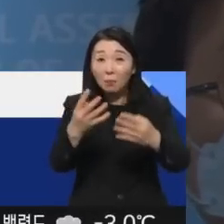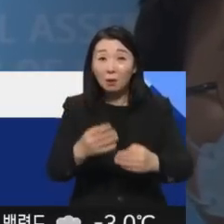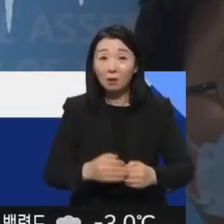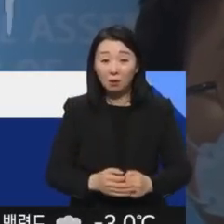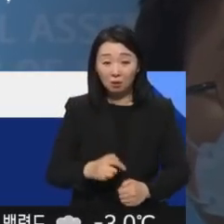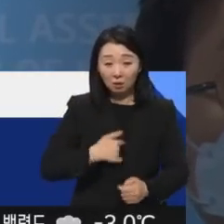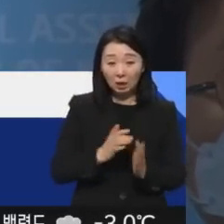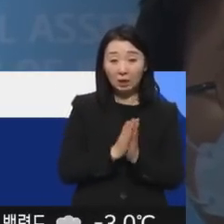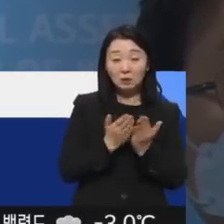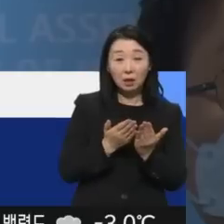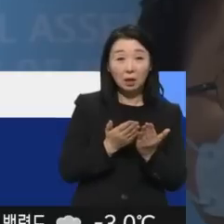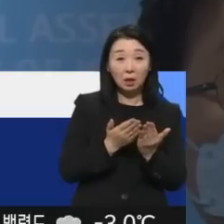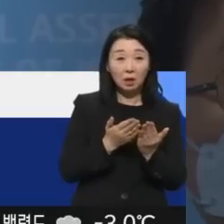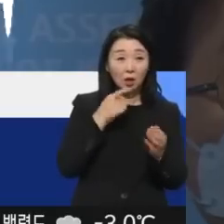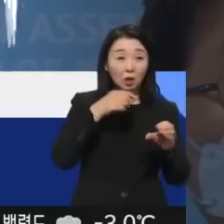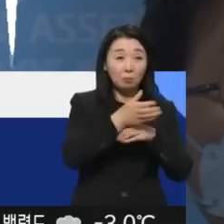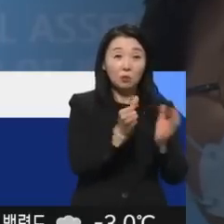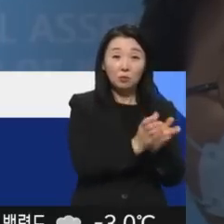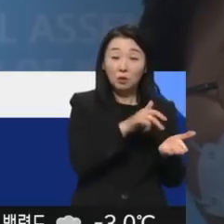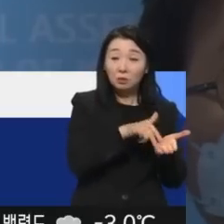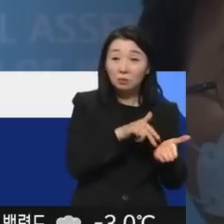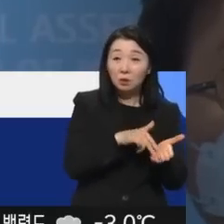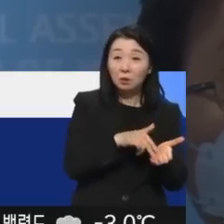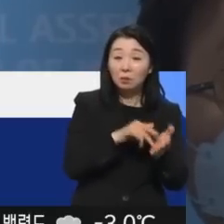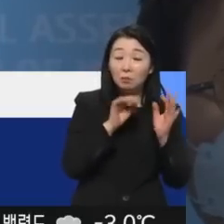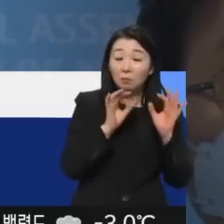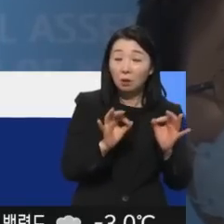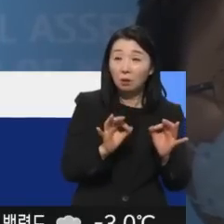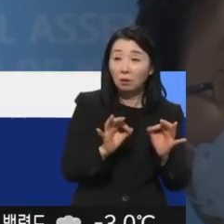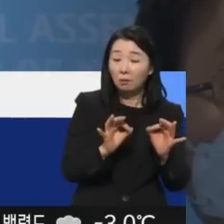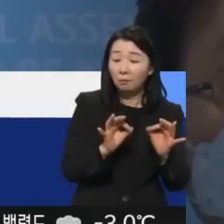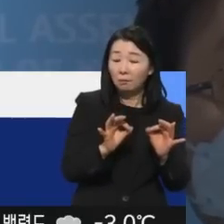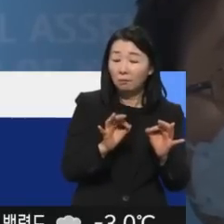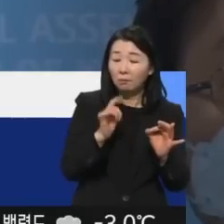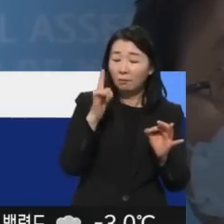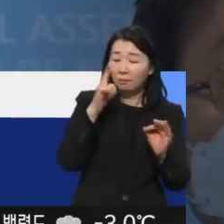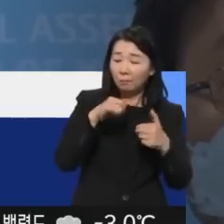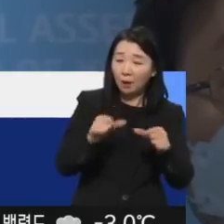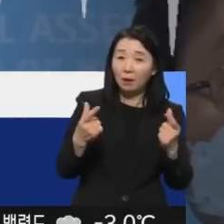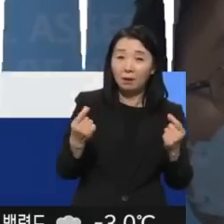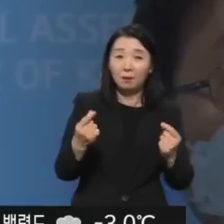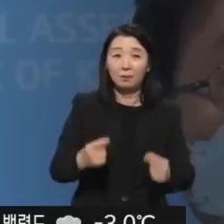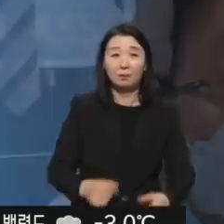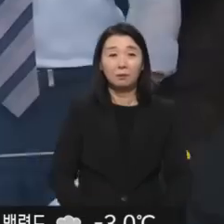당사자나 야권 전체로 봤을 때 그래도 대단히 모욕적인 접근 아닌가 싶습니다.